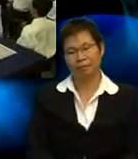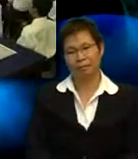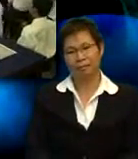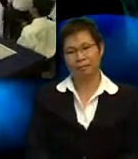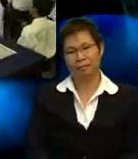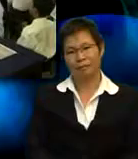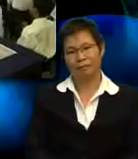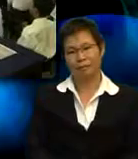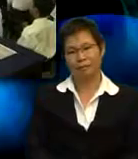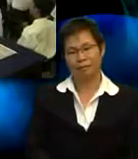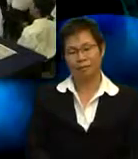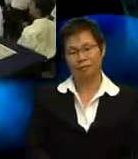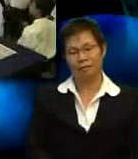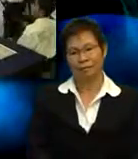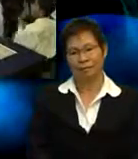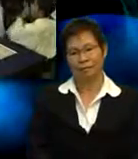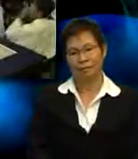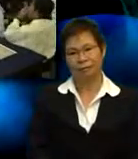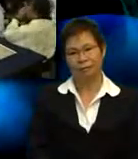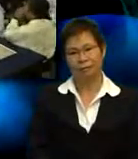Lembaran kerja ini.